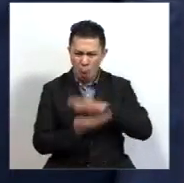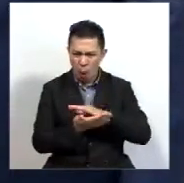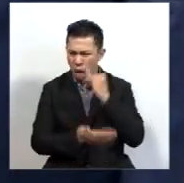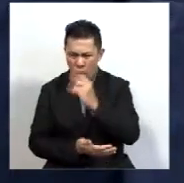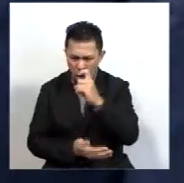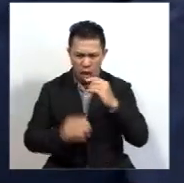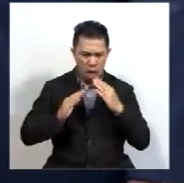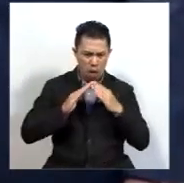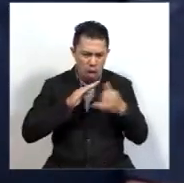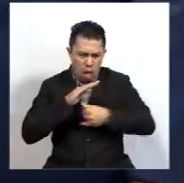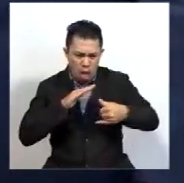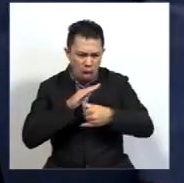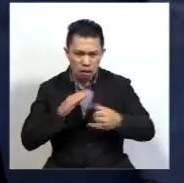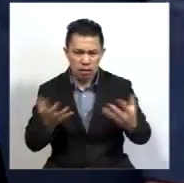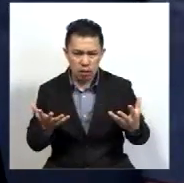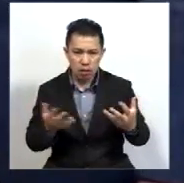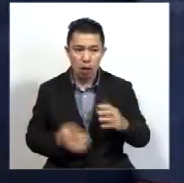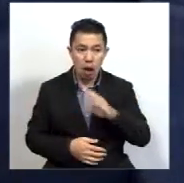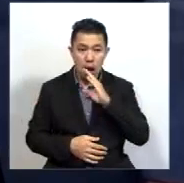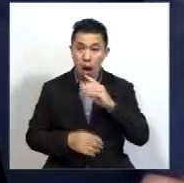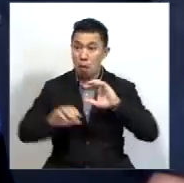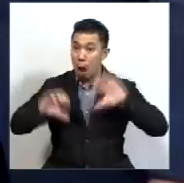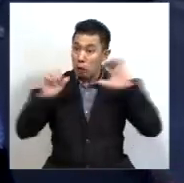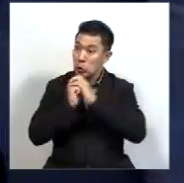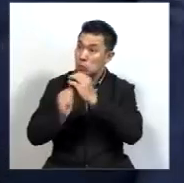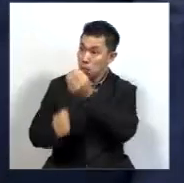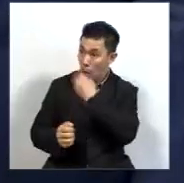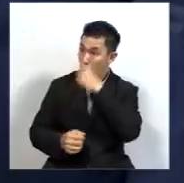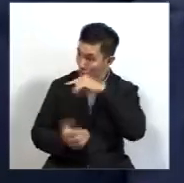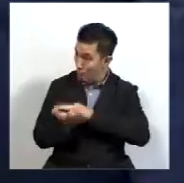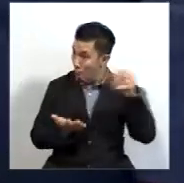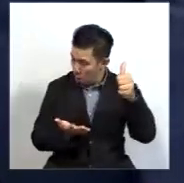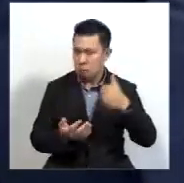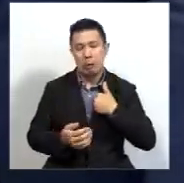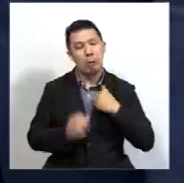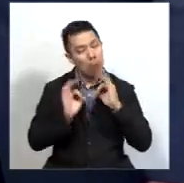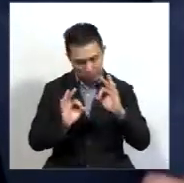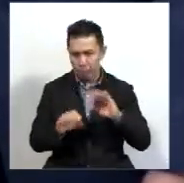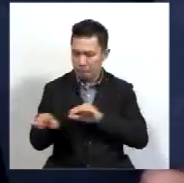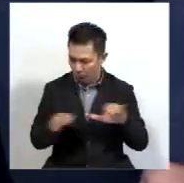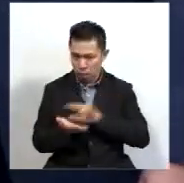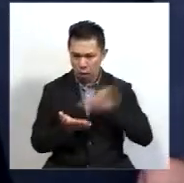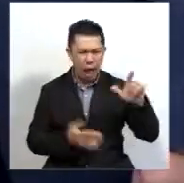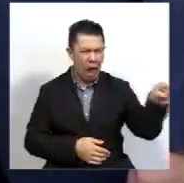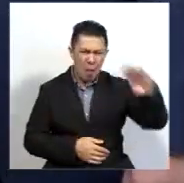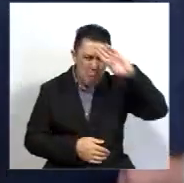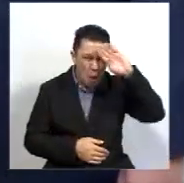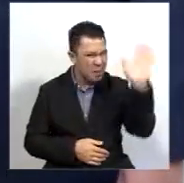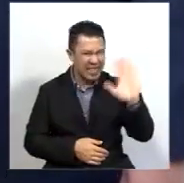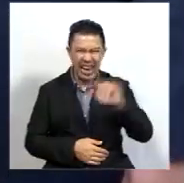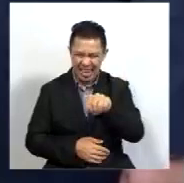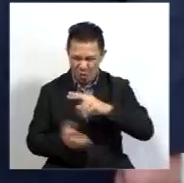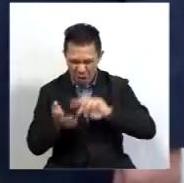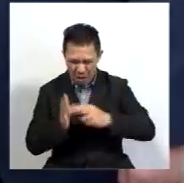ได้เนี่ยถ้าเราได้รับอนุญาตจากทางการจีนให้เอากลับมาเราก็ยินดีที่จะเอาเขากลับมาแต่เขาไม่ใช่คนป่วยเดี๋ยวจะไปเข้าใจ